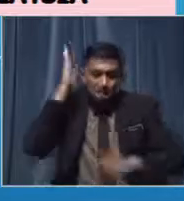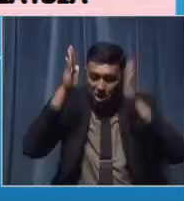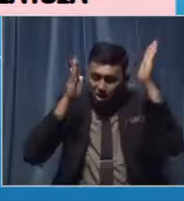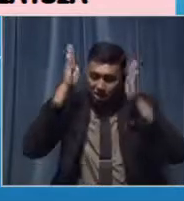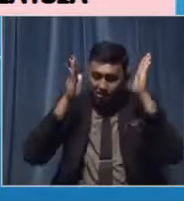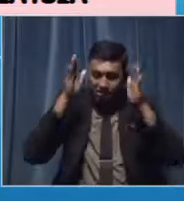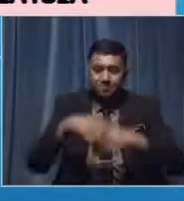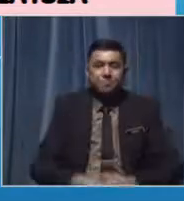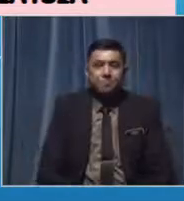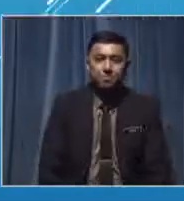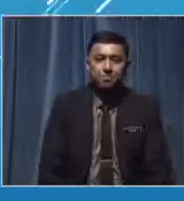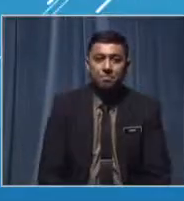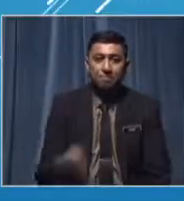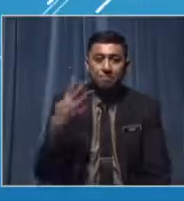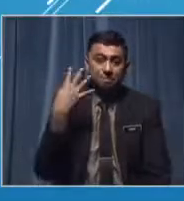Malaysia.